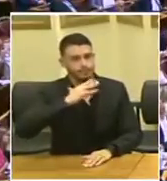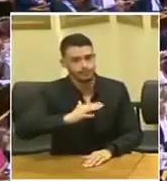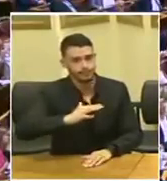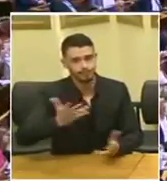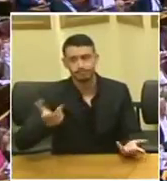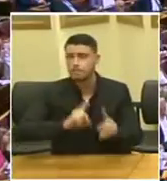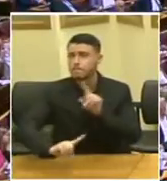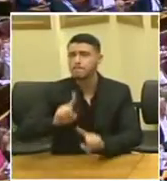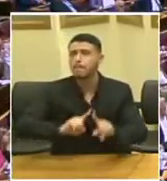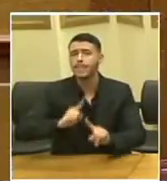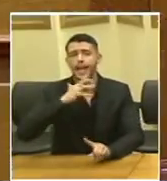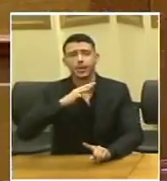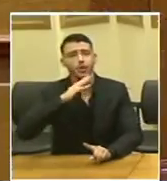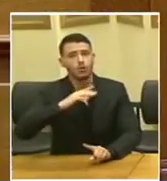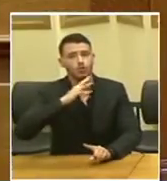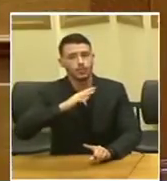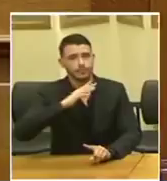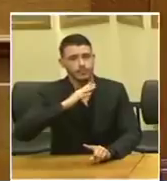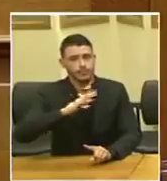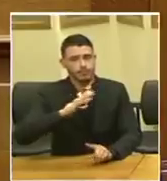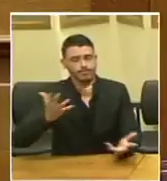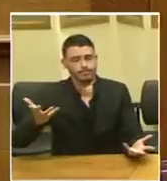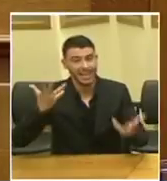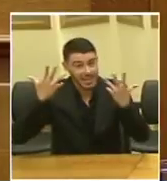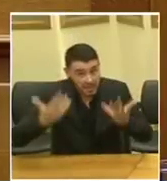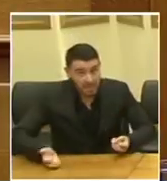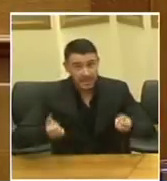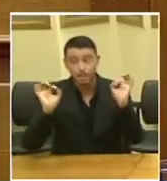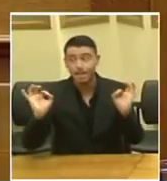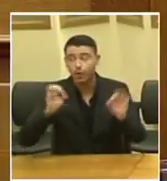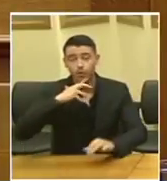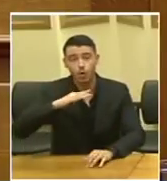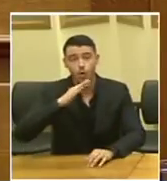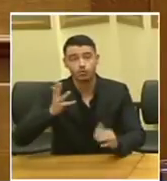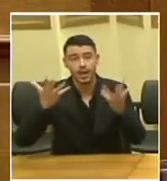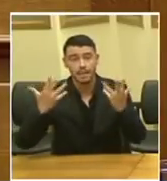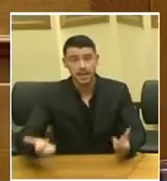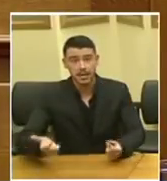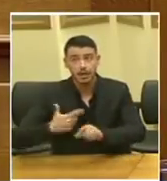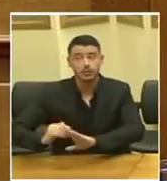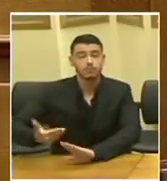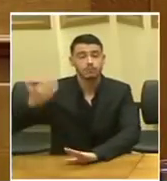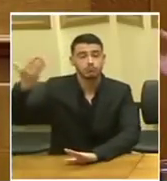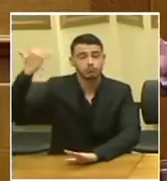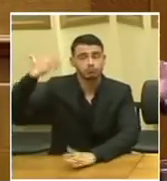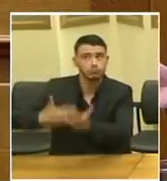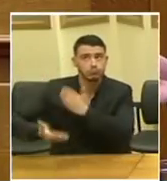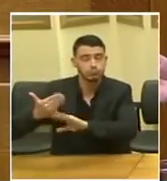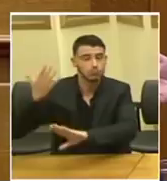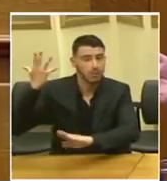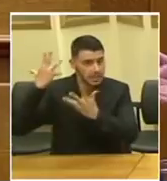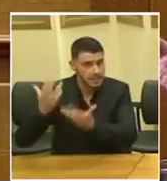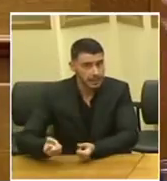η γλώσσα? Υπήρχε μακεδονική γλώσσα, είτε στην αρχαιότητα ή τους πυρομίτες κλπ. Όχι.